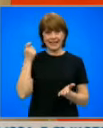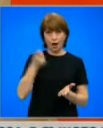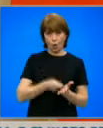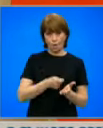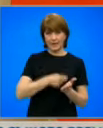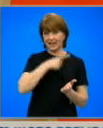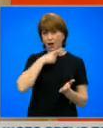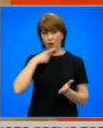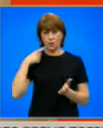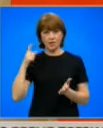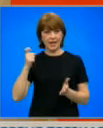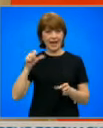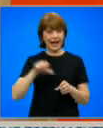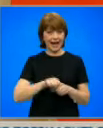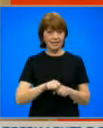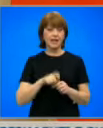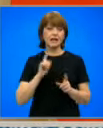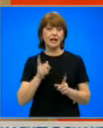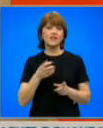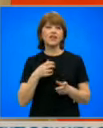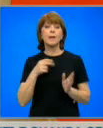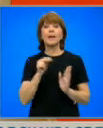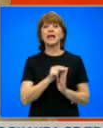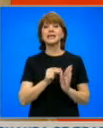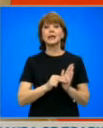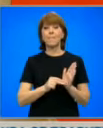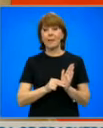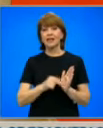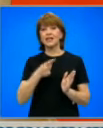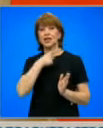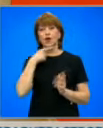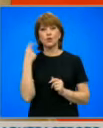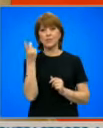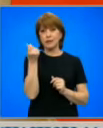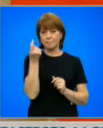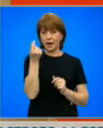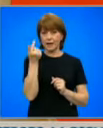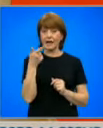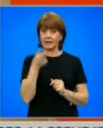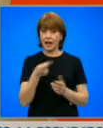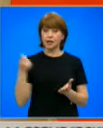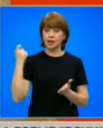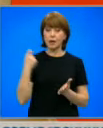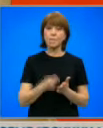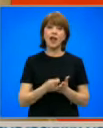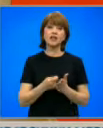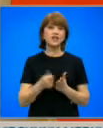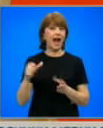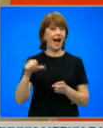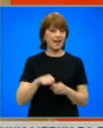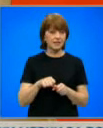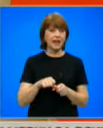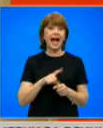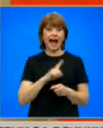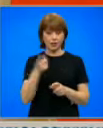руски природен газ, трябва да разкрият сметки в рубли в руски банки. Именно от тях ще се заплаща газът. Ако такива плащания не се